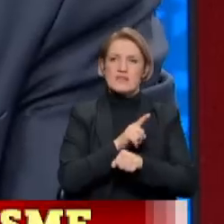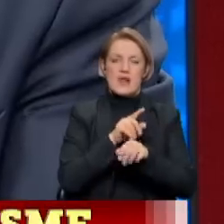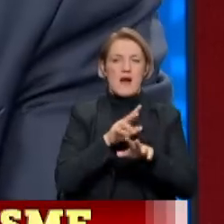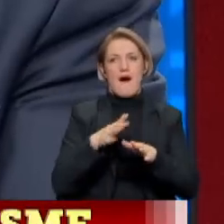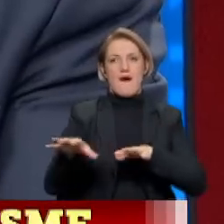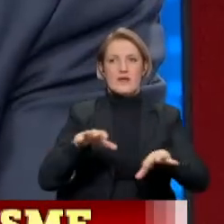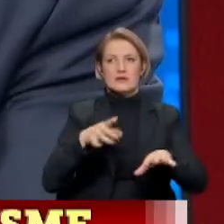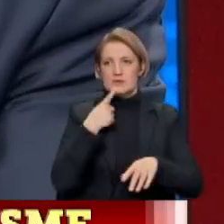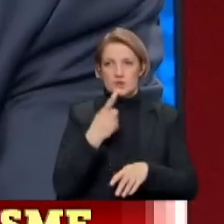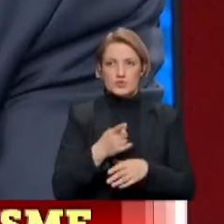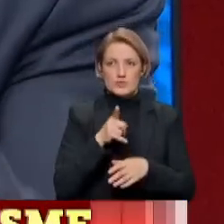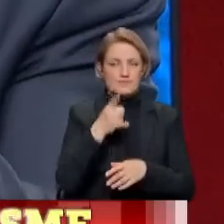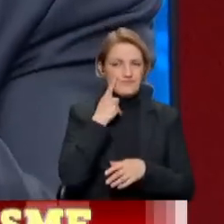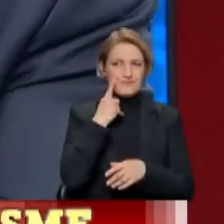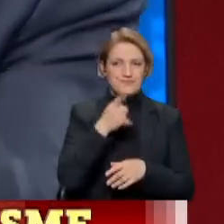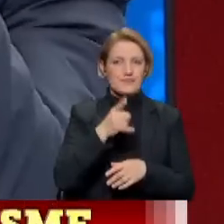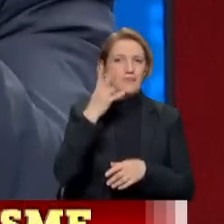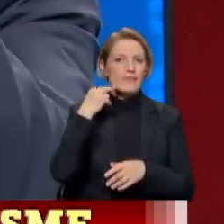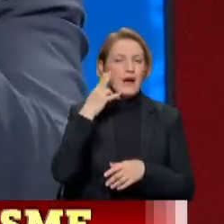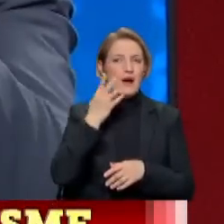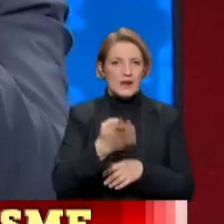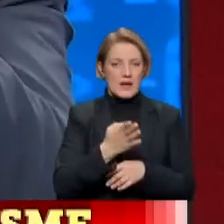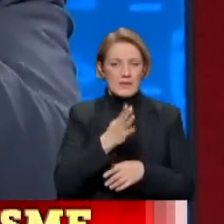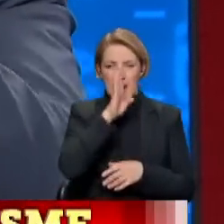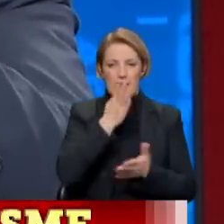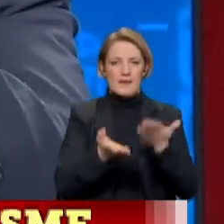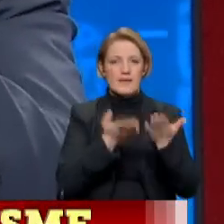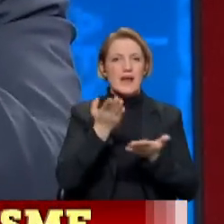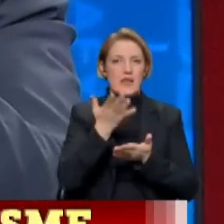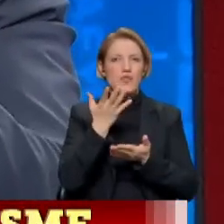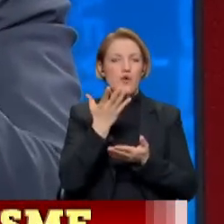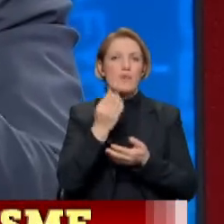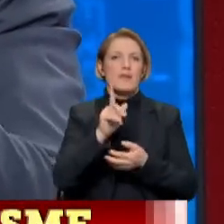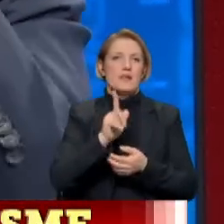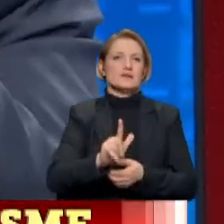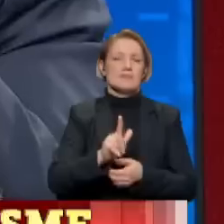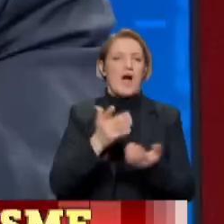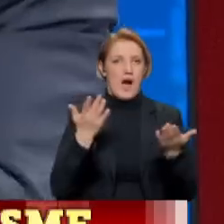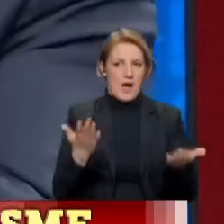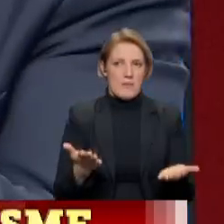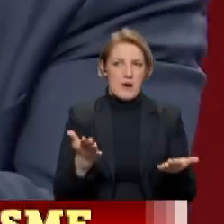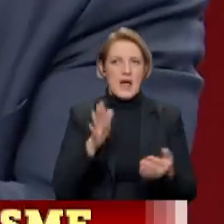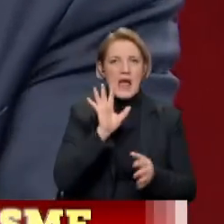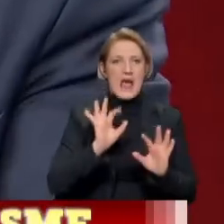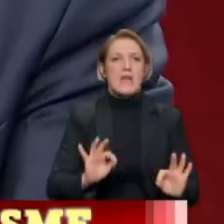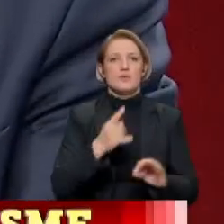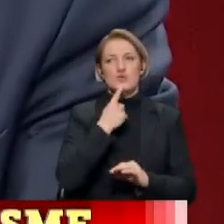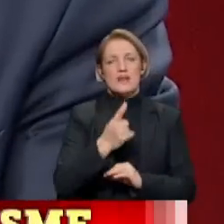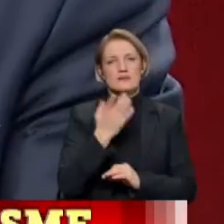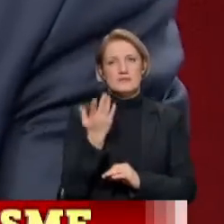devletin. Ve bunların da ahlak, adalet, liyakat üzerine oturması lazım. Ama hani hep söyleriz